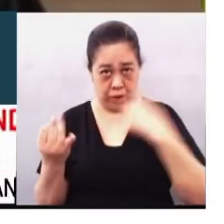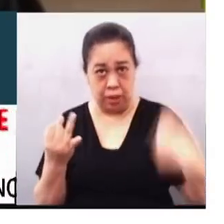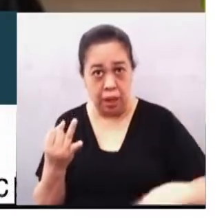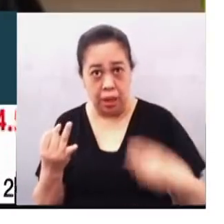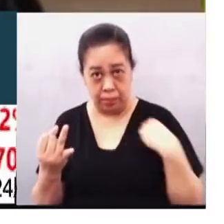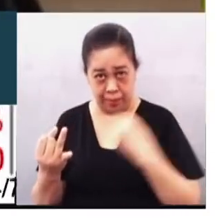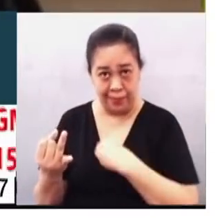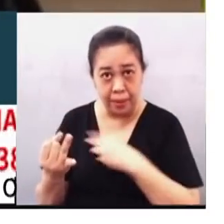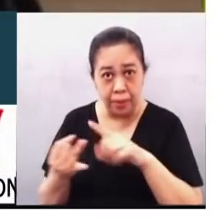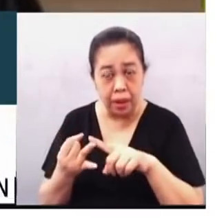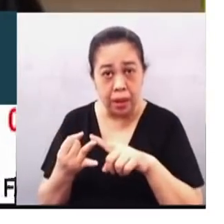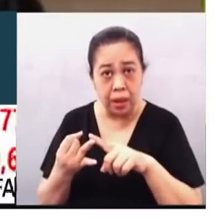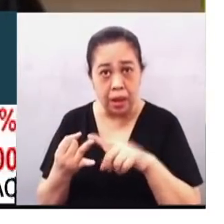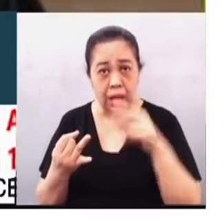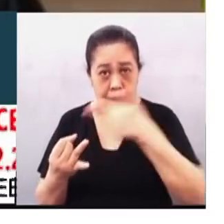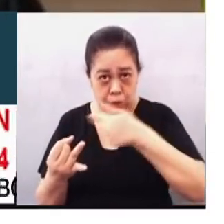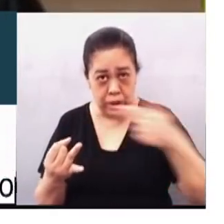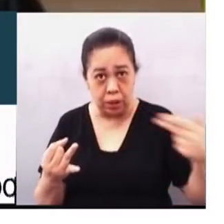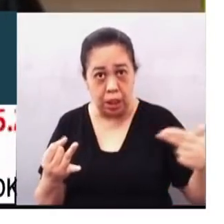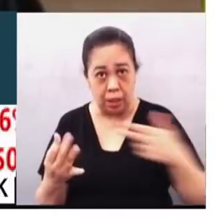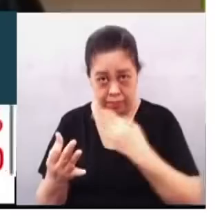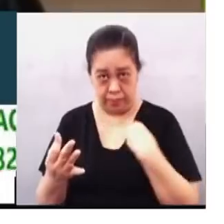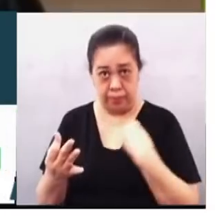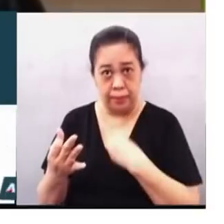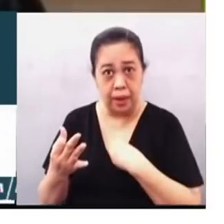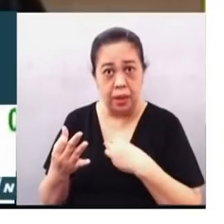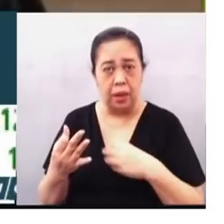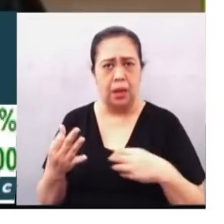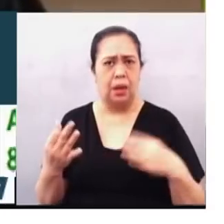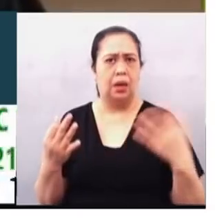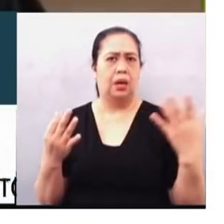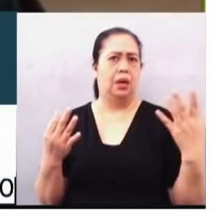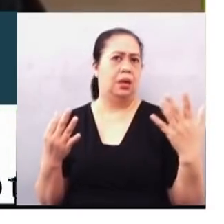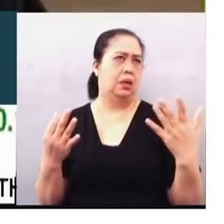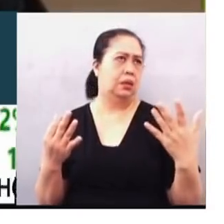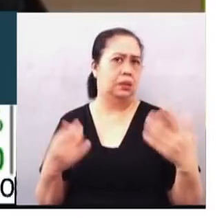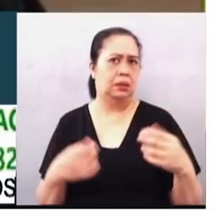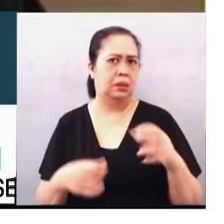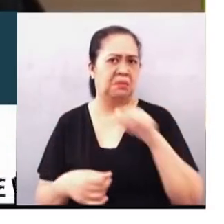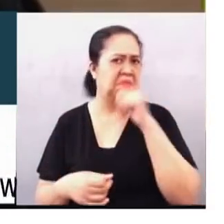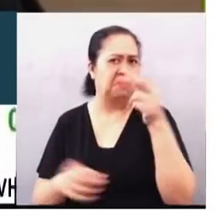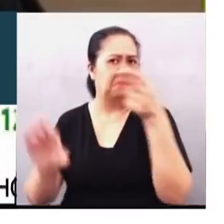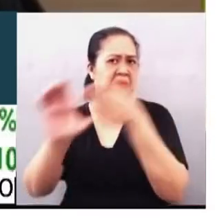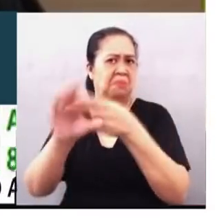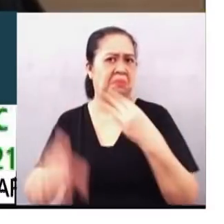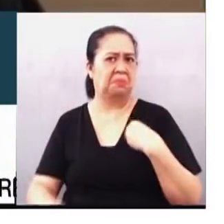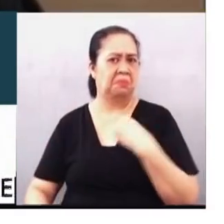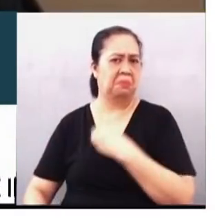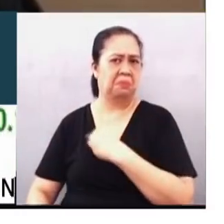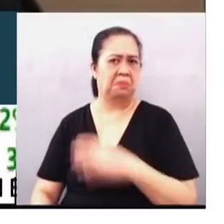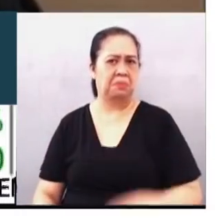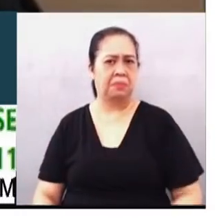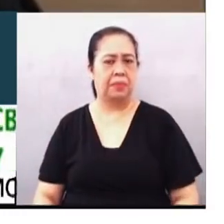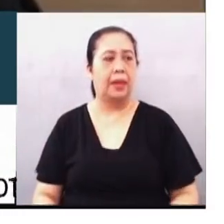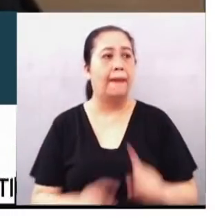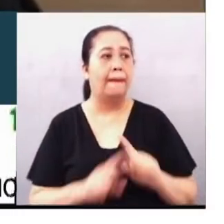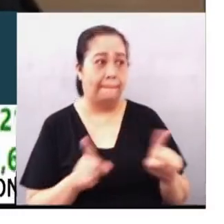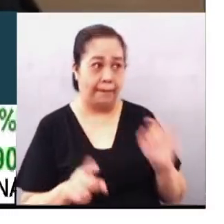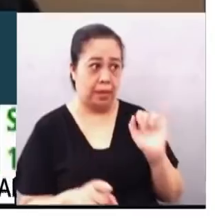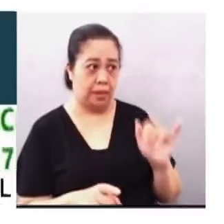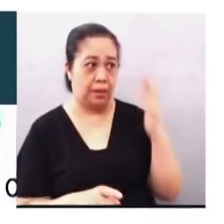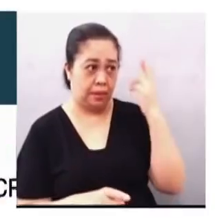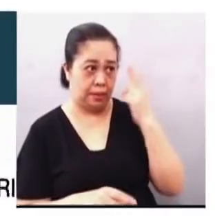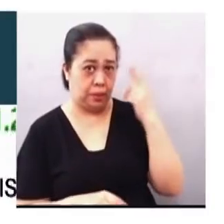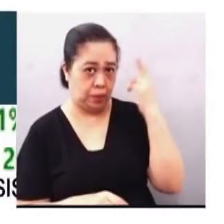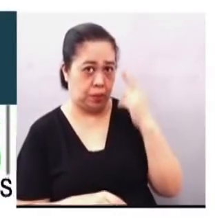ba? Indonesia, membro ba? Hindi sila nagpamimbro. Pero basihan ba yun